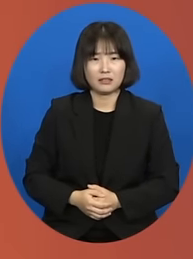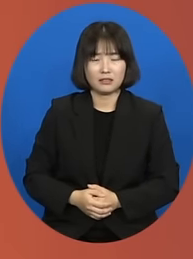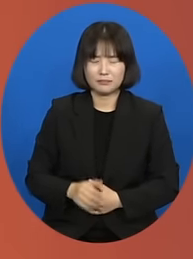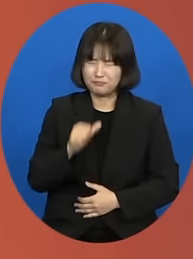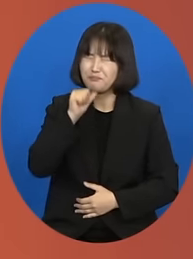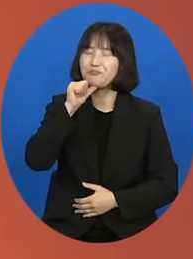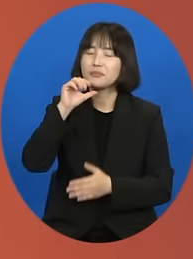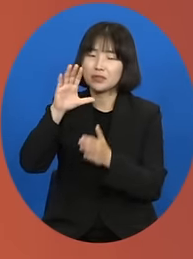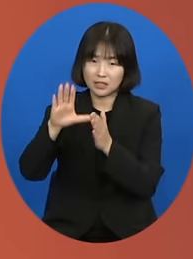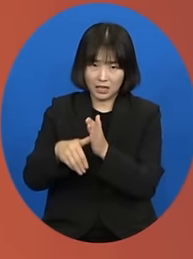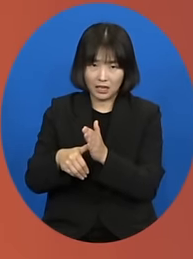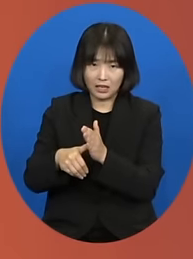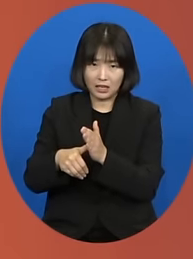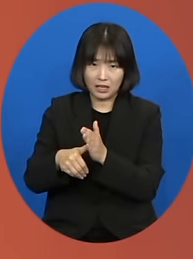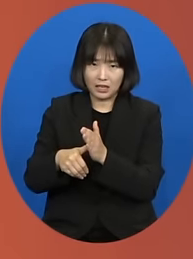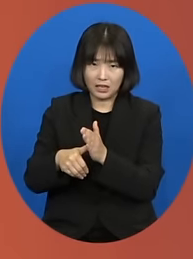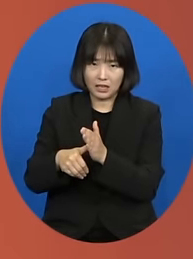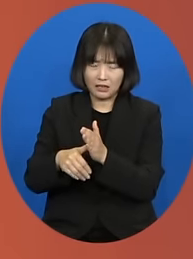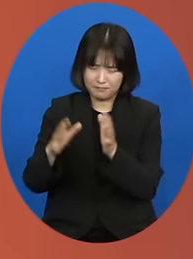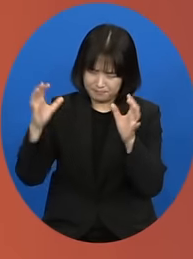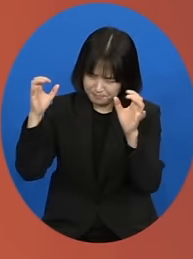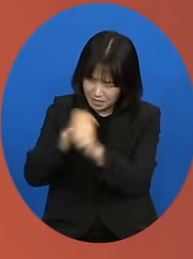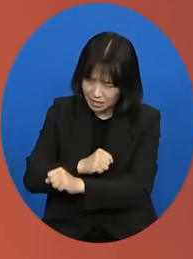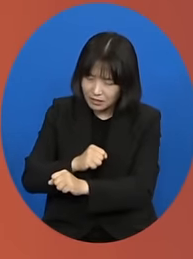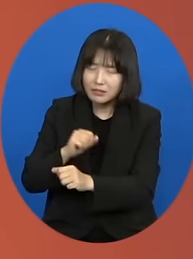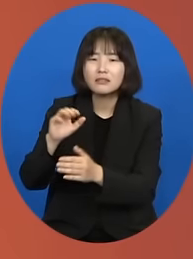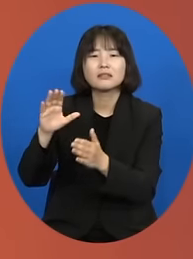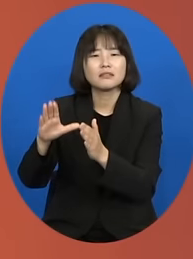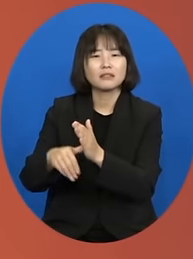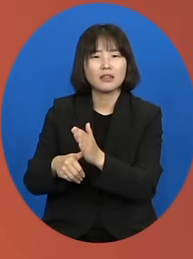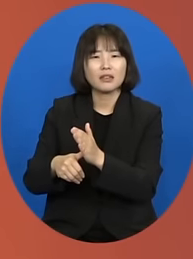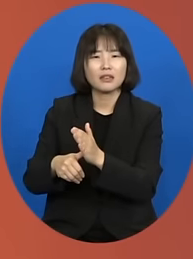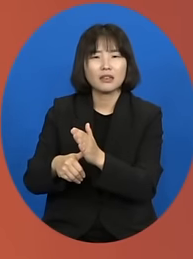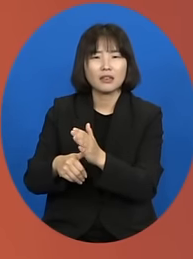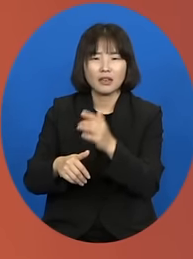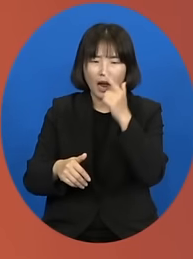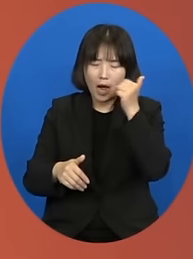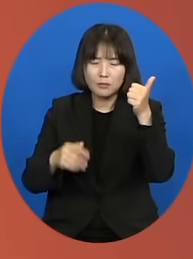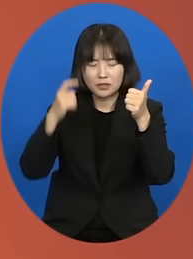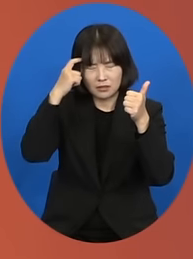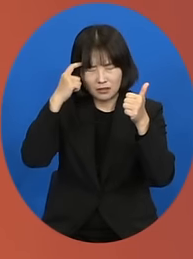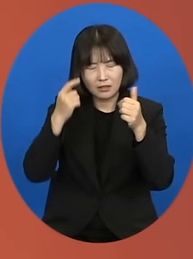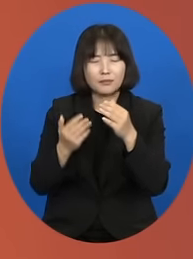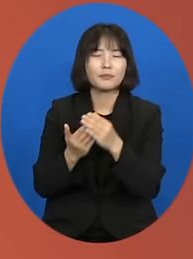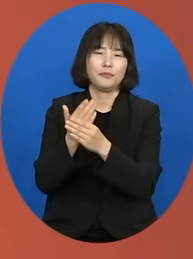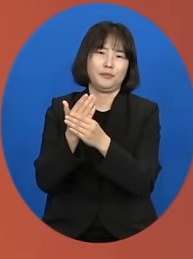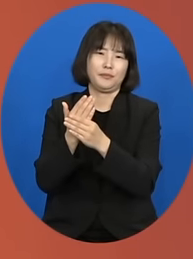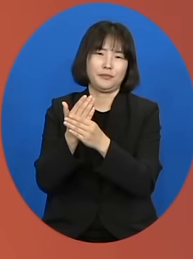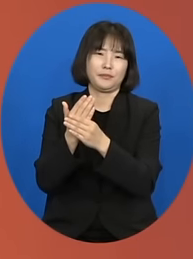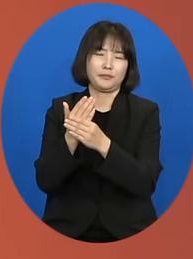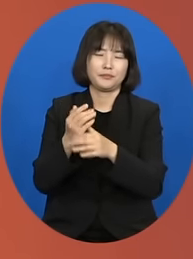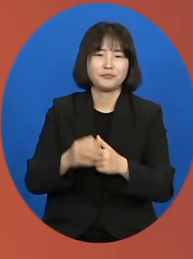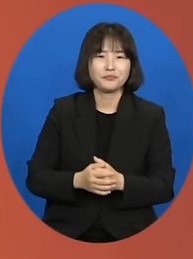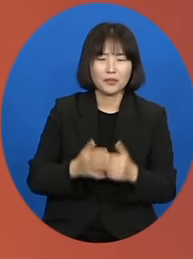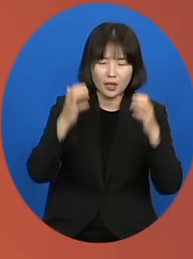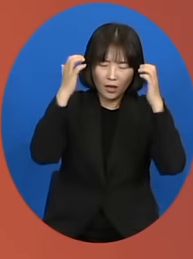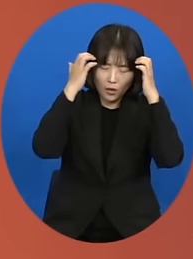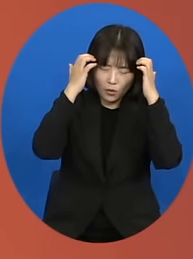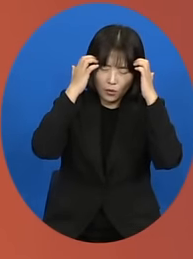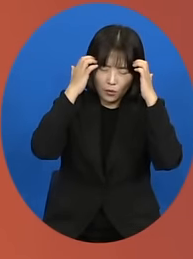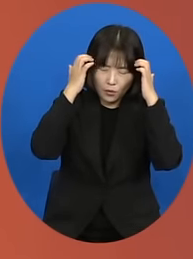순간이 되었을 때, 완전 거지가 된 그 순간에 생각나게 된 것입니다. 여러분, 고난의